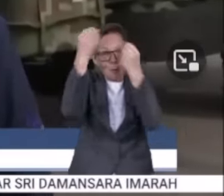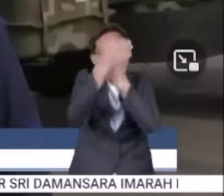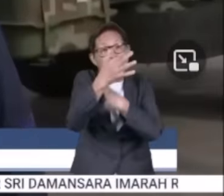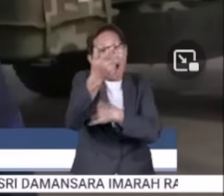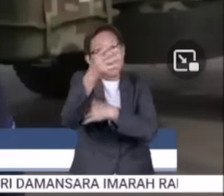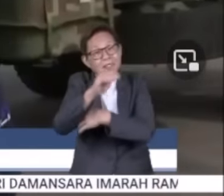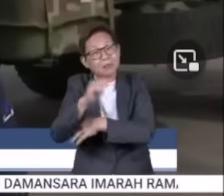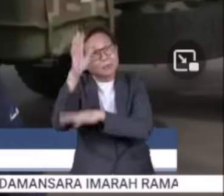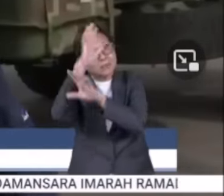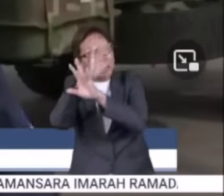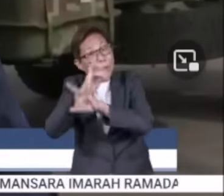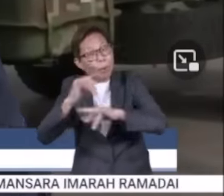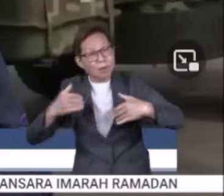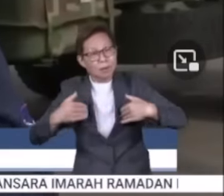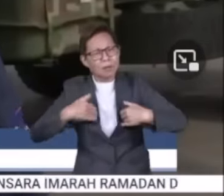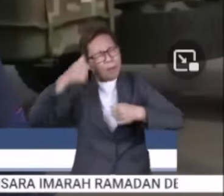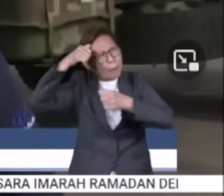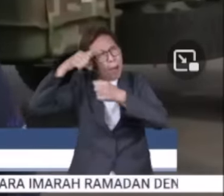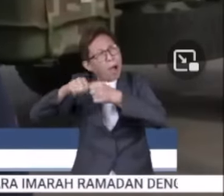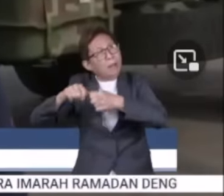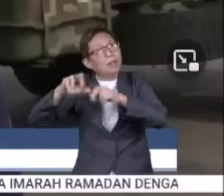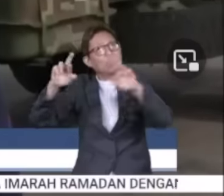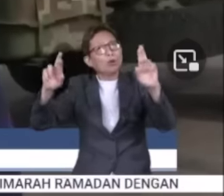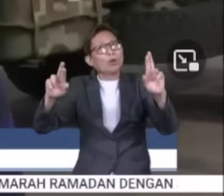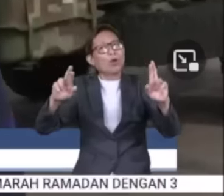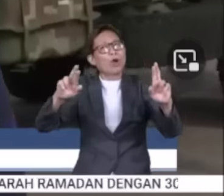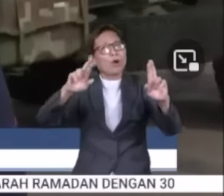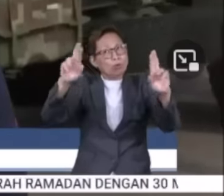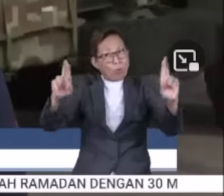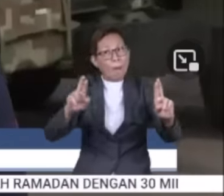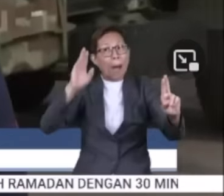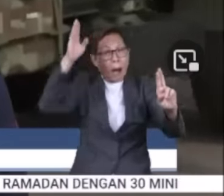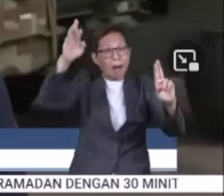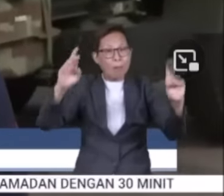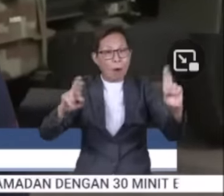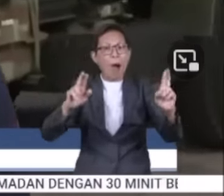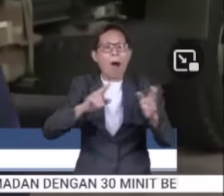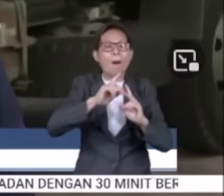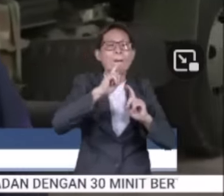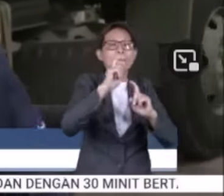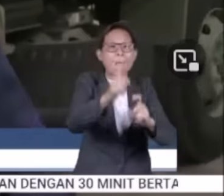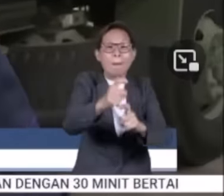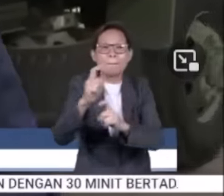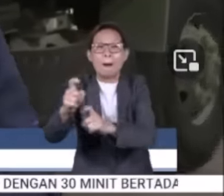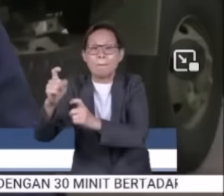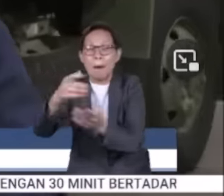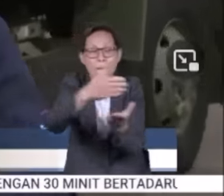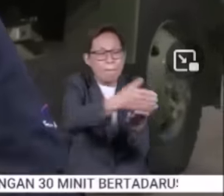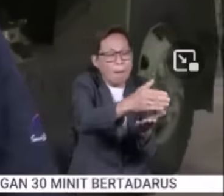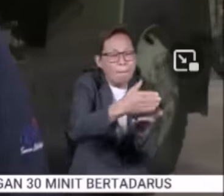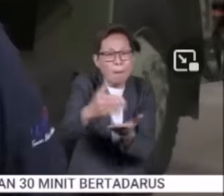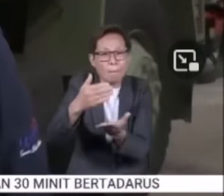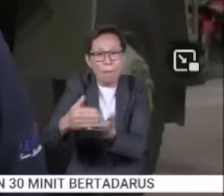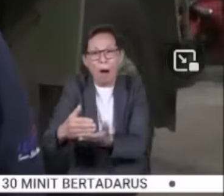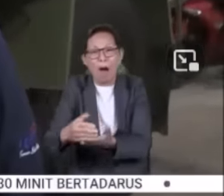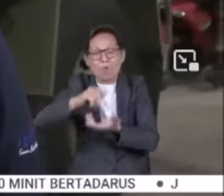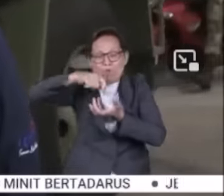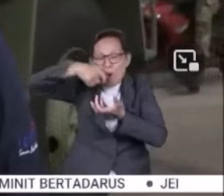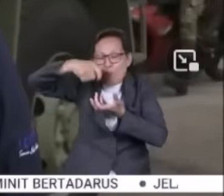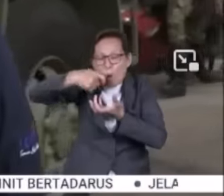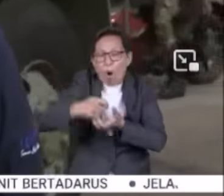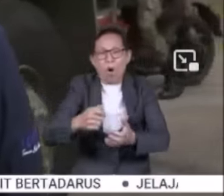RTM Sarawak, kalau tak silap saya, pada lusa, pada Rabu akan ada pengagihan bubur lambuk secara drive-thru